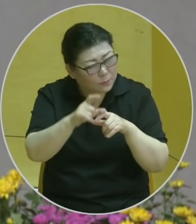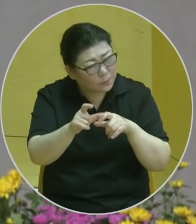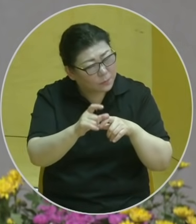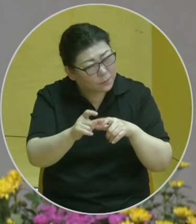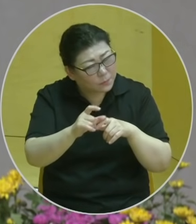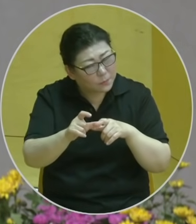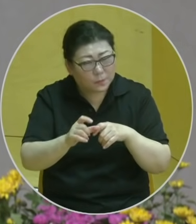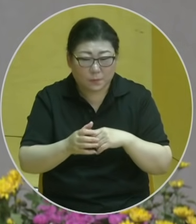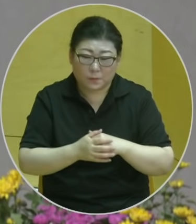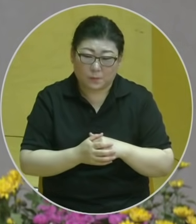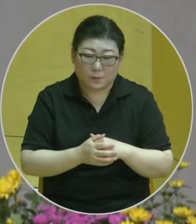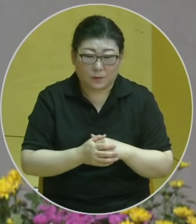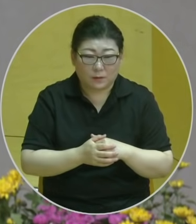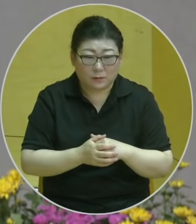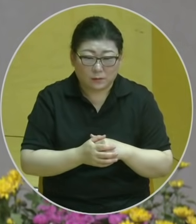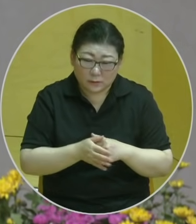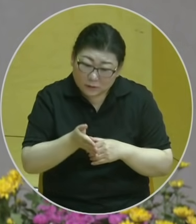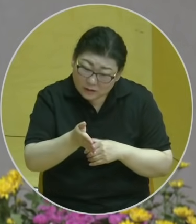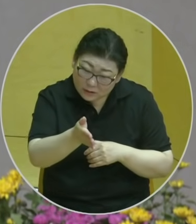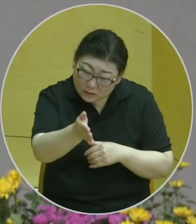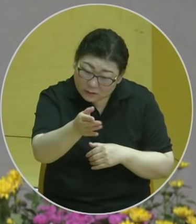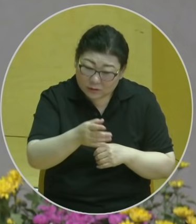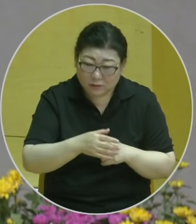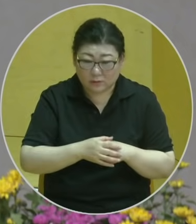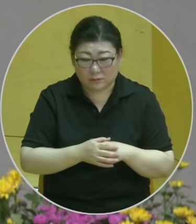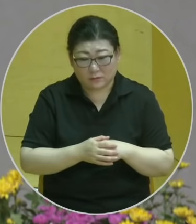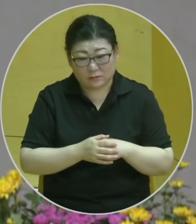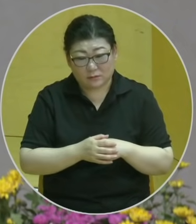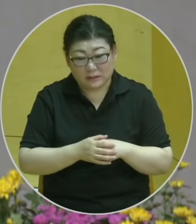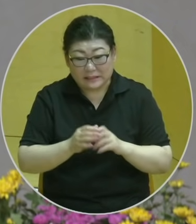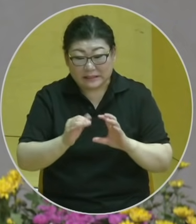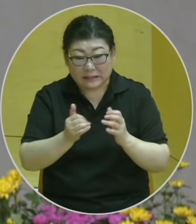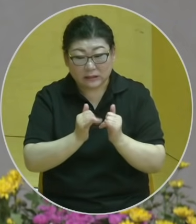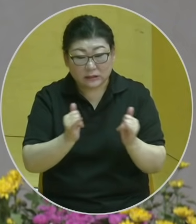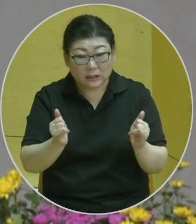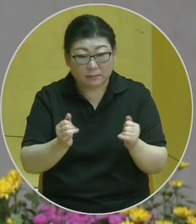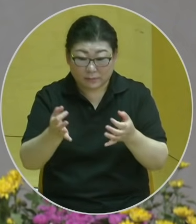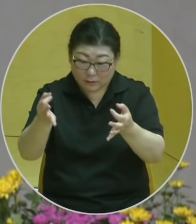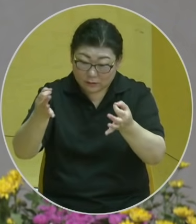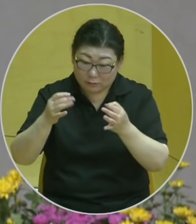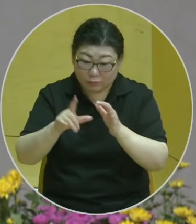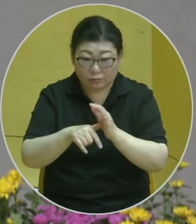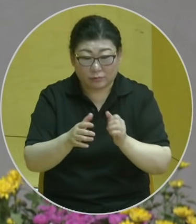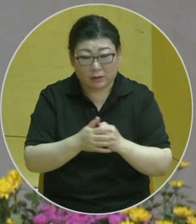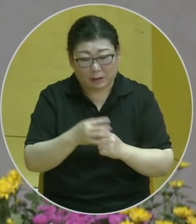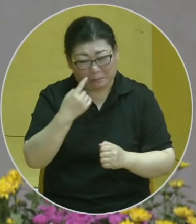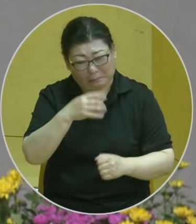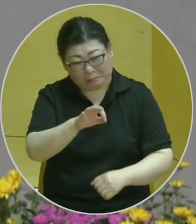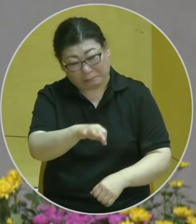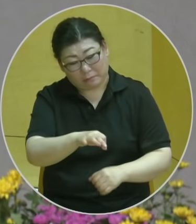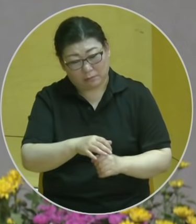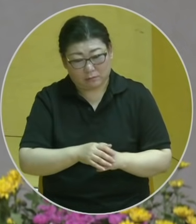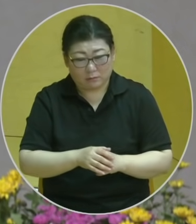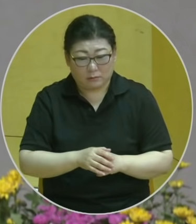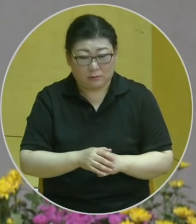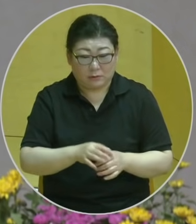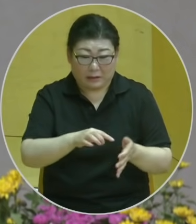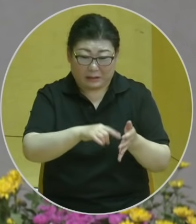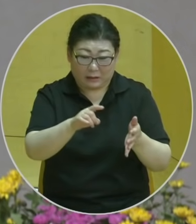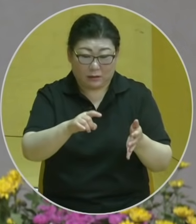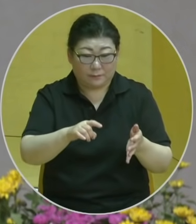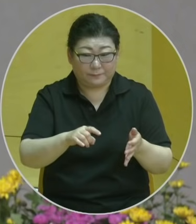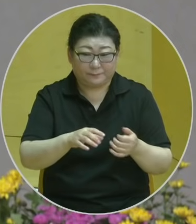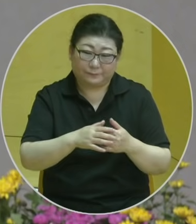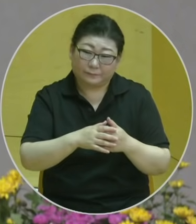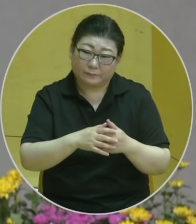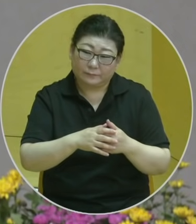그 진로가 세상의 많은 사람들이 창기와 같이 보잘것없고 정말 가치 없는 존재로 그렇게